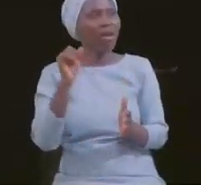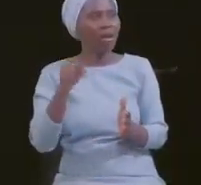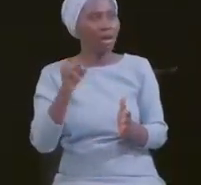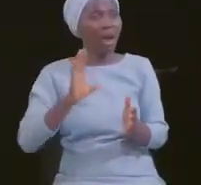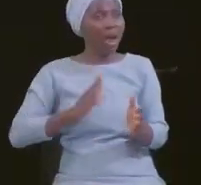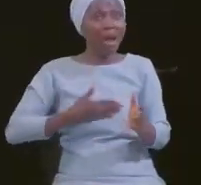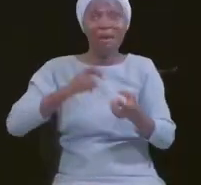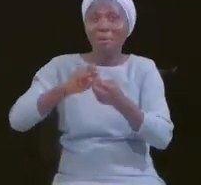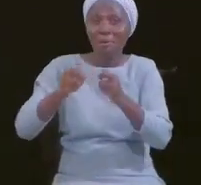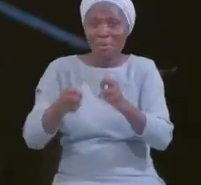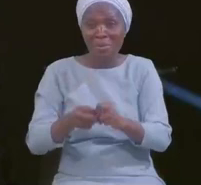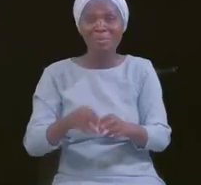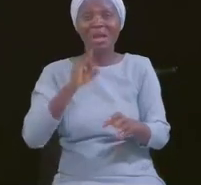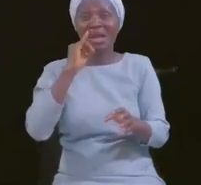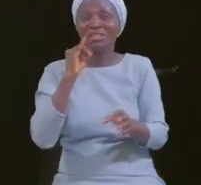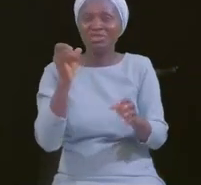dit-on,